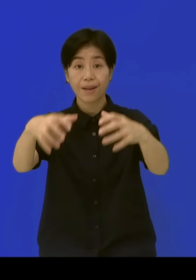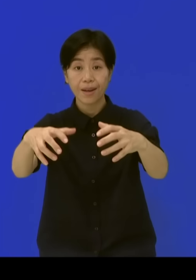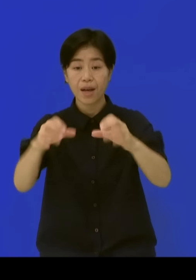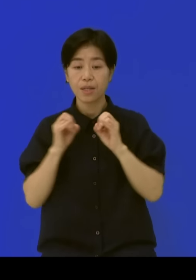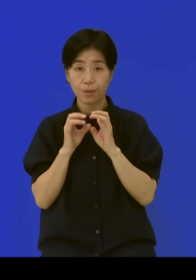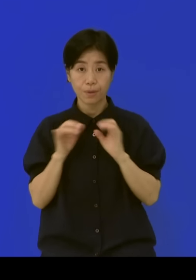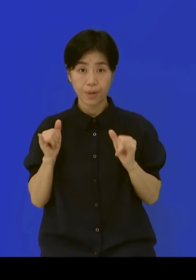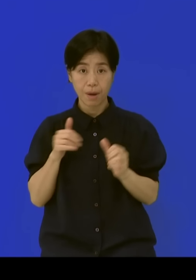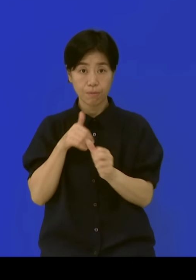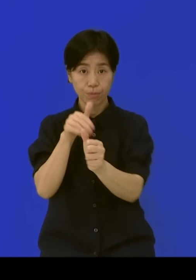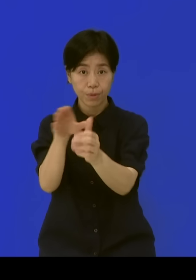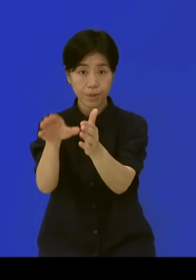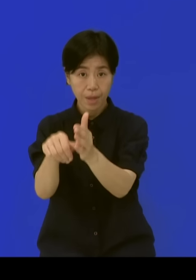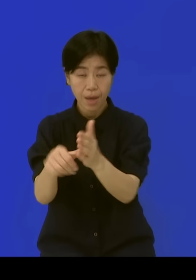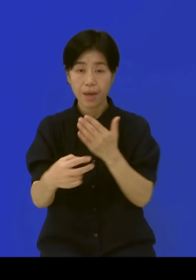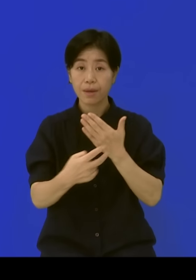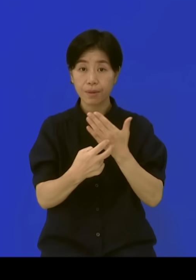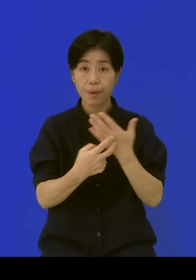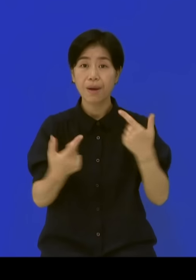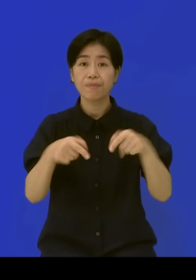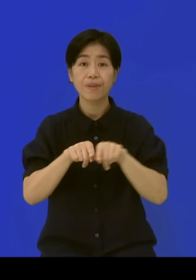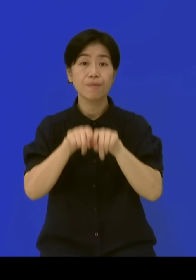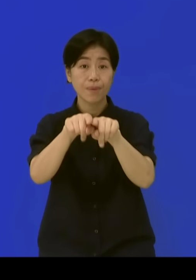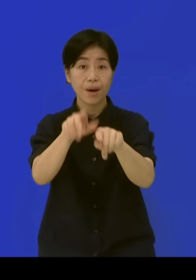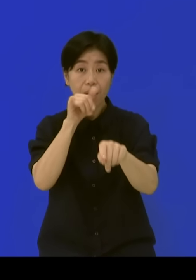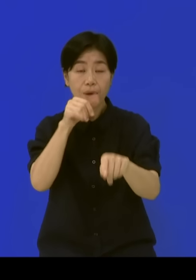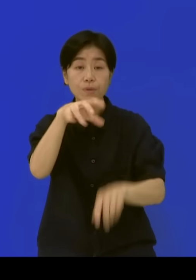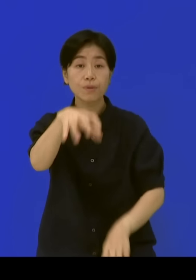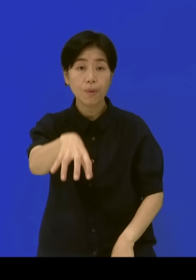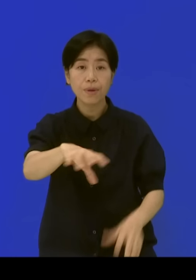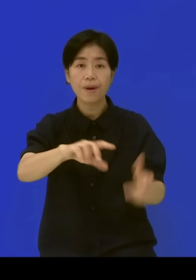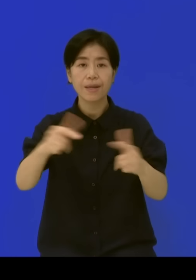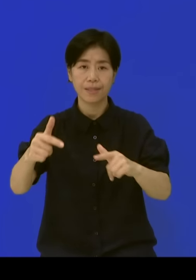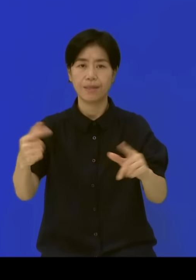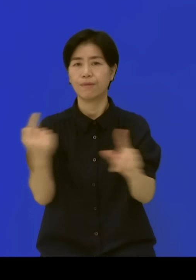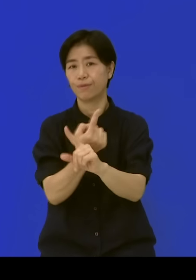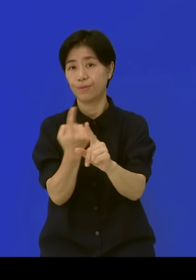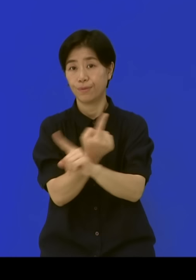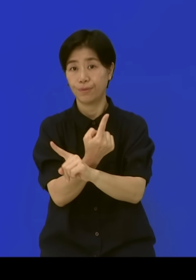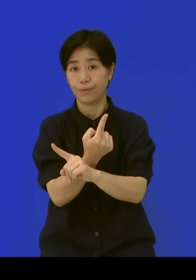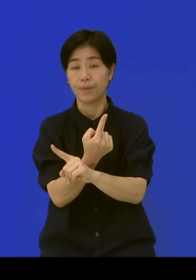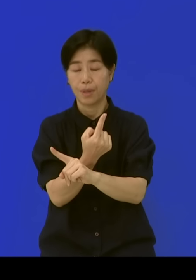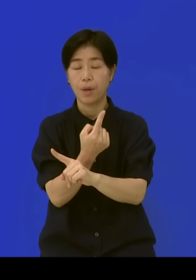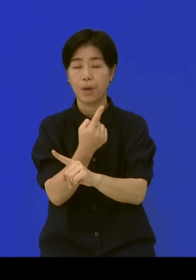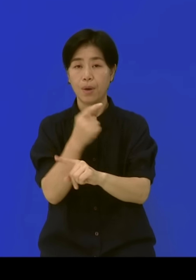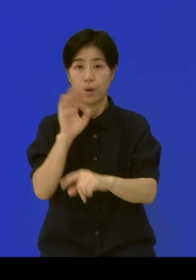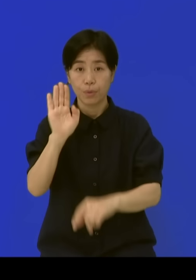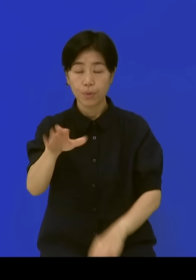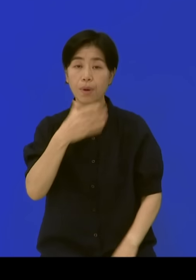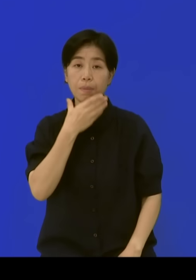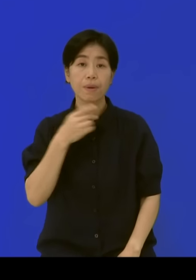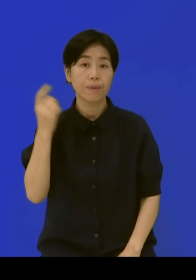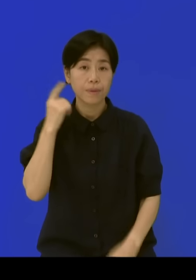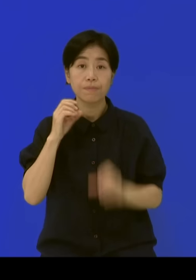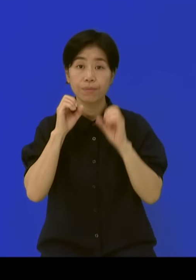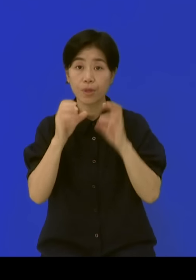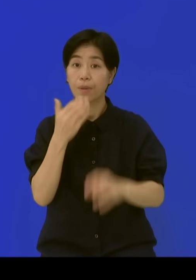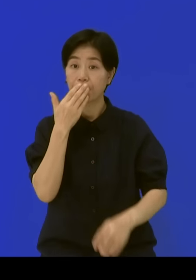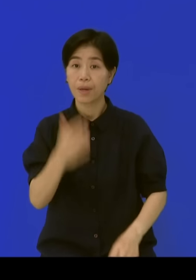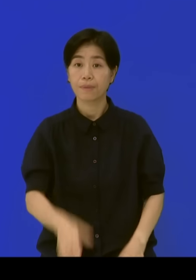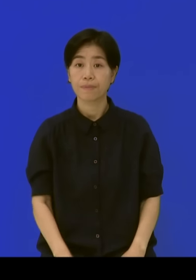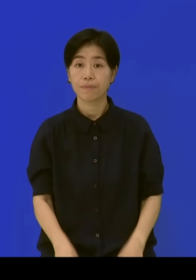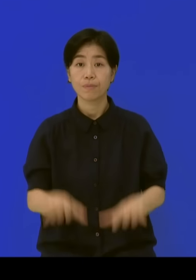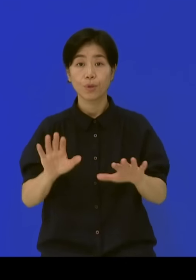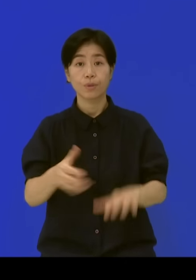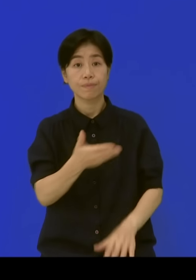선교사님들이 파송이 됐을 때도 항상 의료와 함께 들어가서 그곳에 터전을 만들고 사람을 치유하면서 복음이 전해졌으니까 반드시 필요하다고 생각합니다.